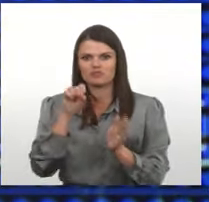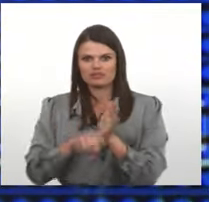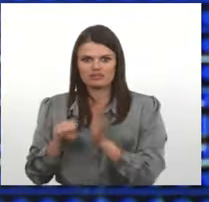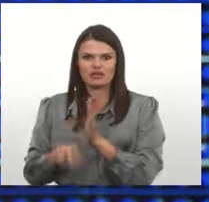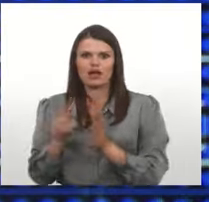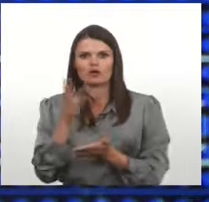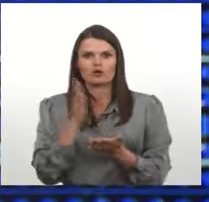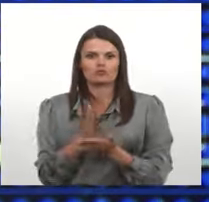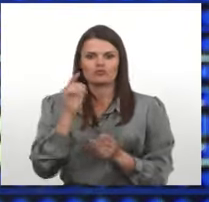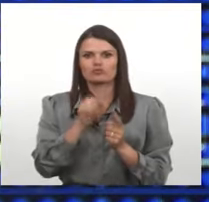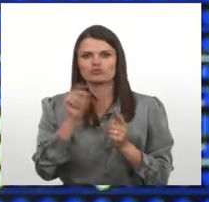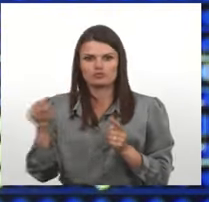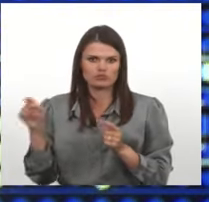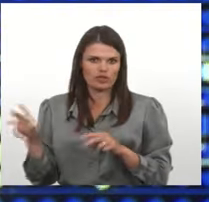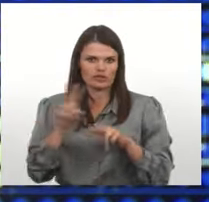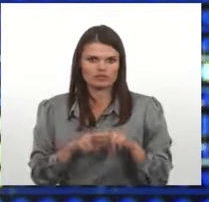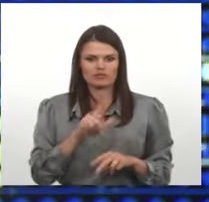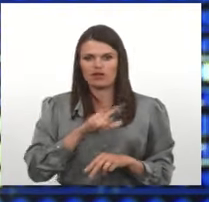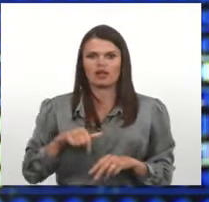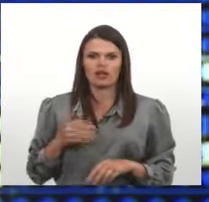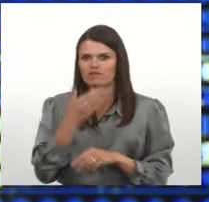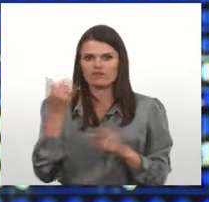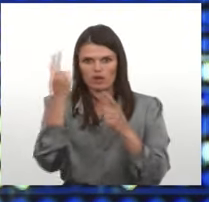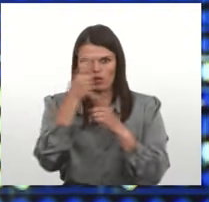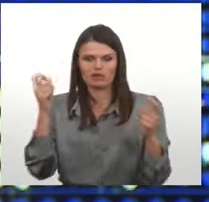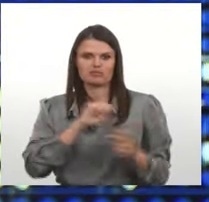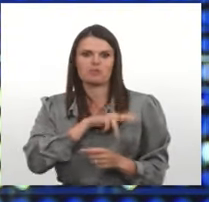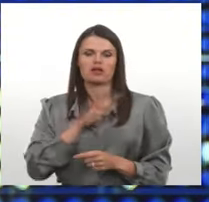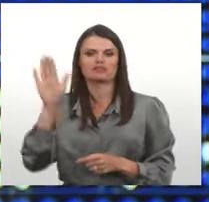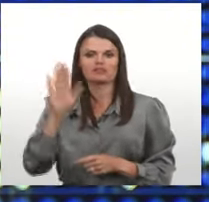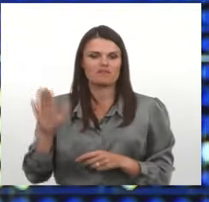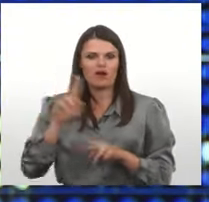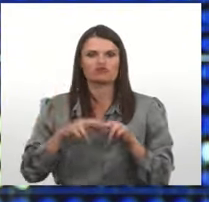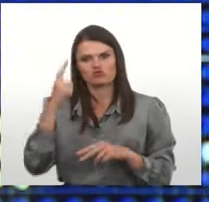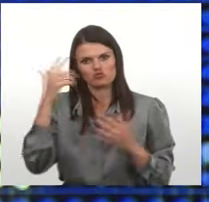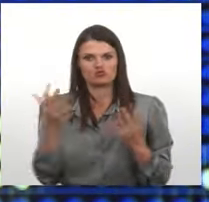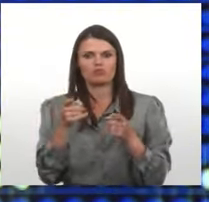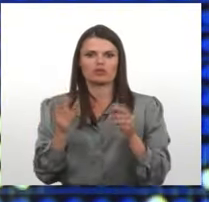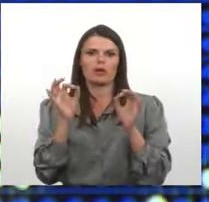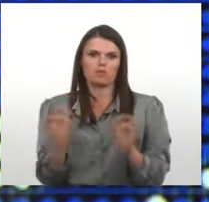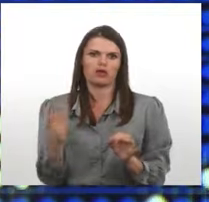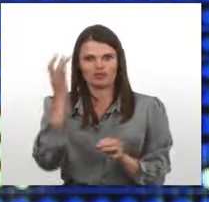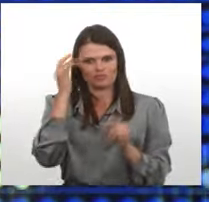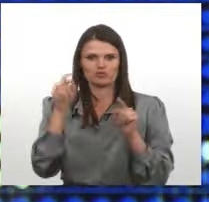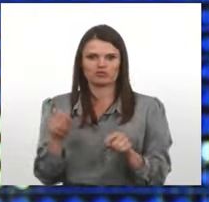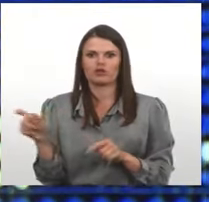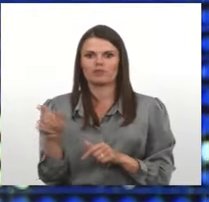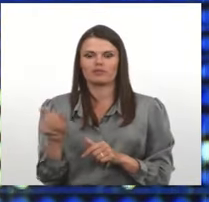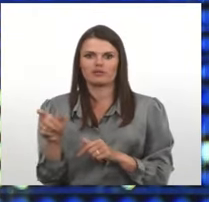kas notika šajos kibucos. Latvija nav atzinusi Palestīnas valsti un domāju, ka tā ir pareiza pozīcija šajā